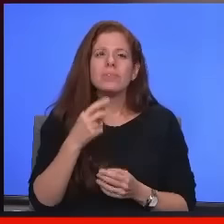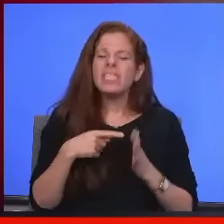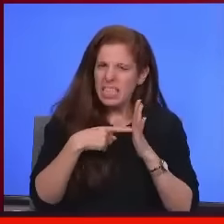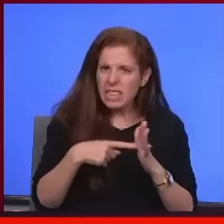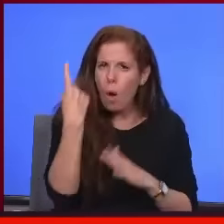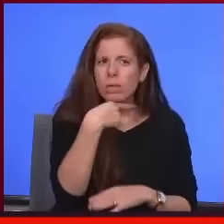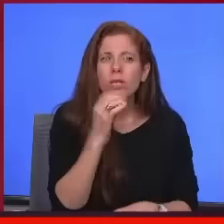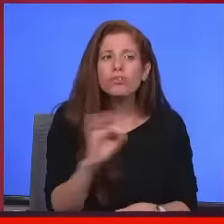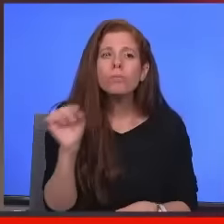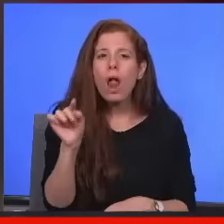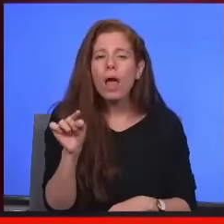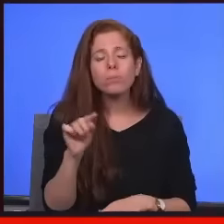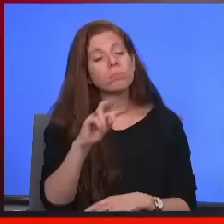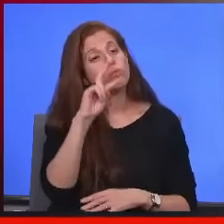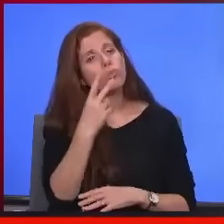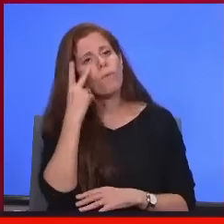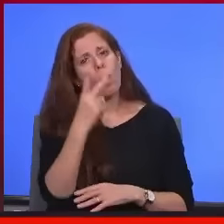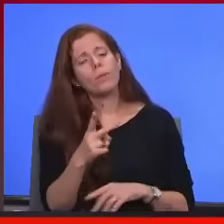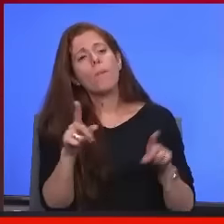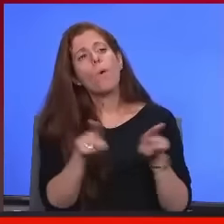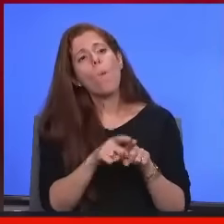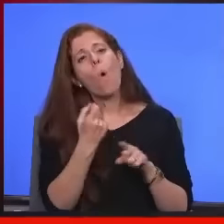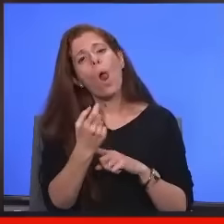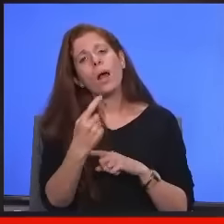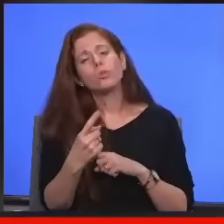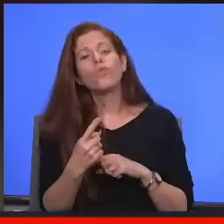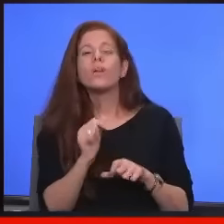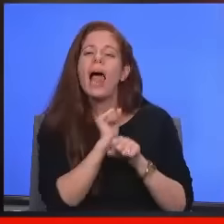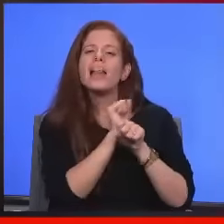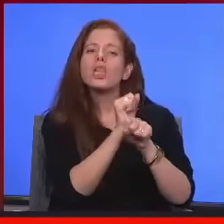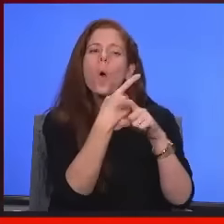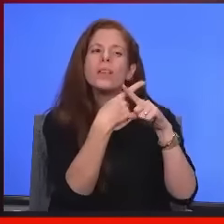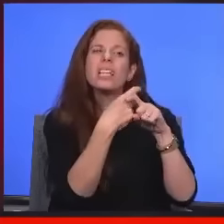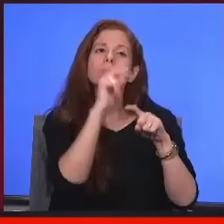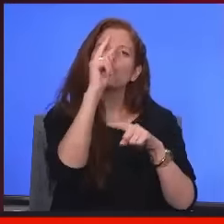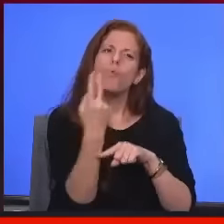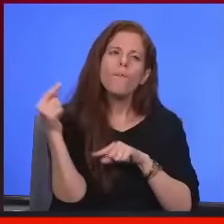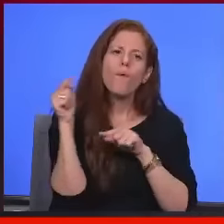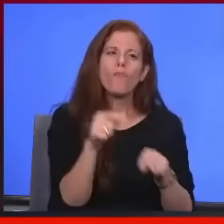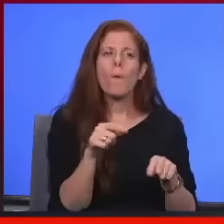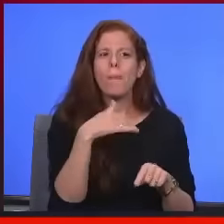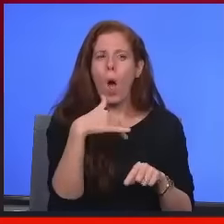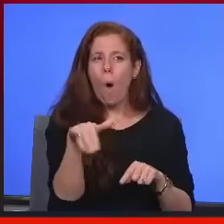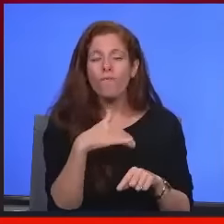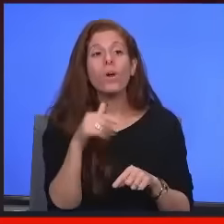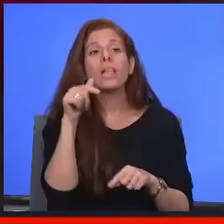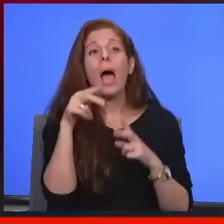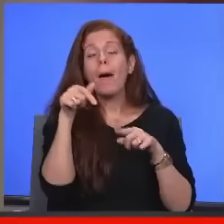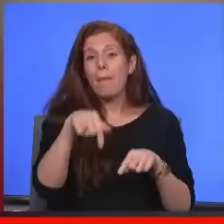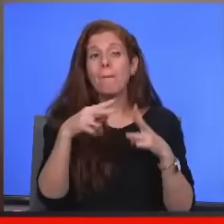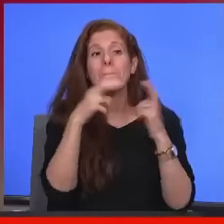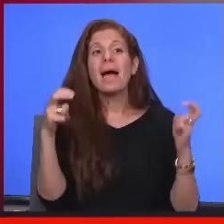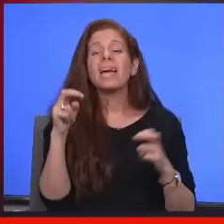ISIS. שוב הם צצים, כמדי כמה שבועות הנאו-נאצים שוב הופיעו ברחובות ארצות הברית, הפעם בעיר נאשוויל